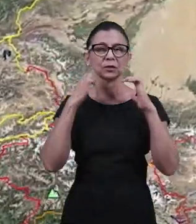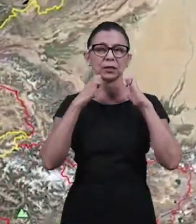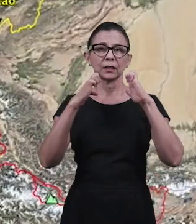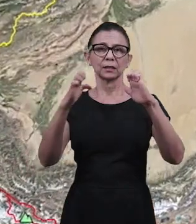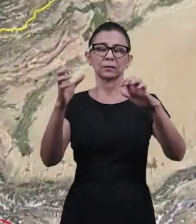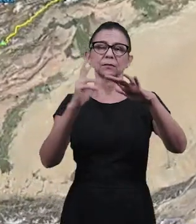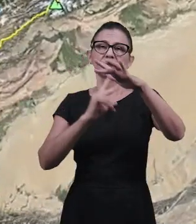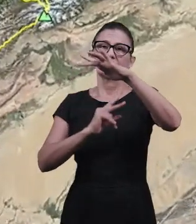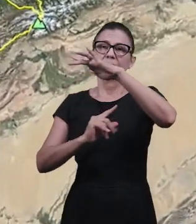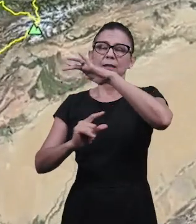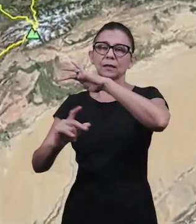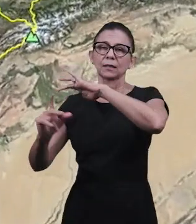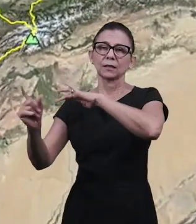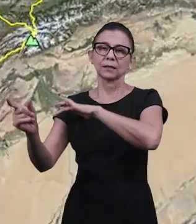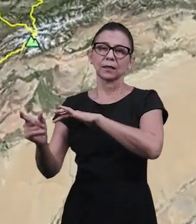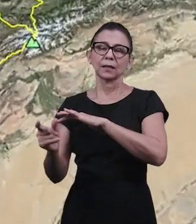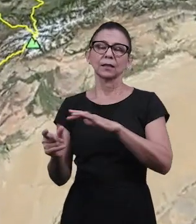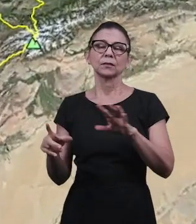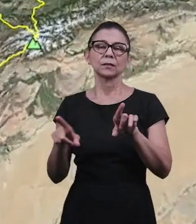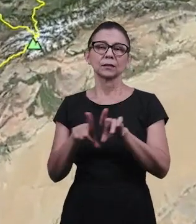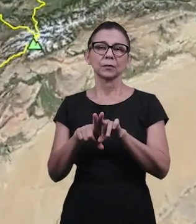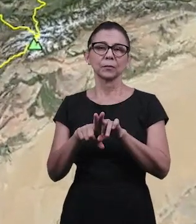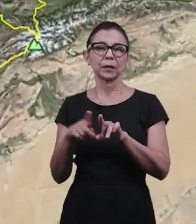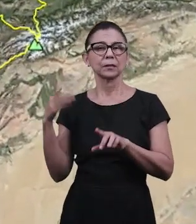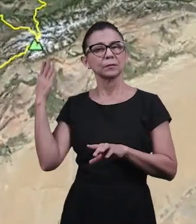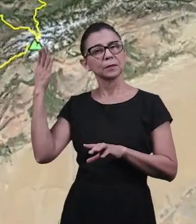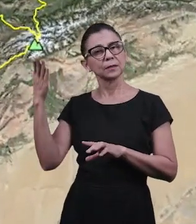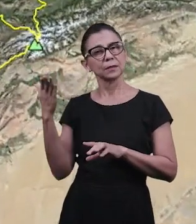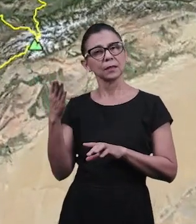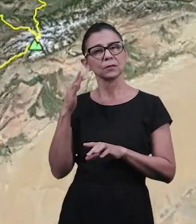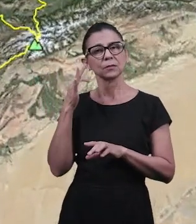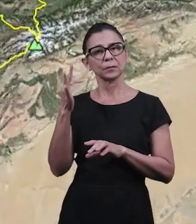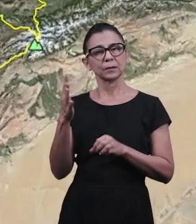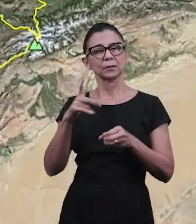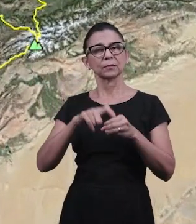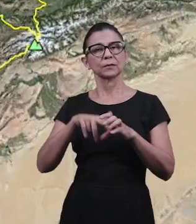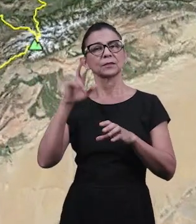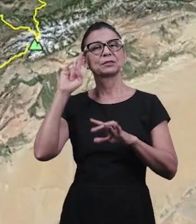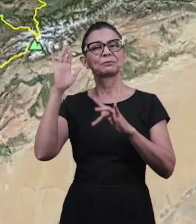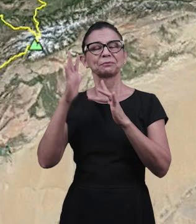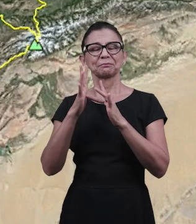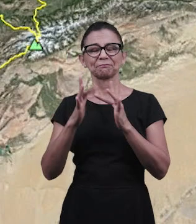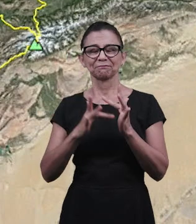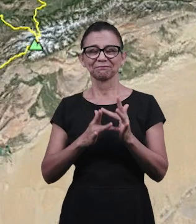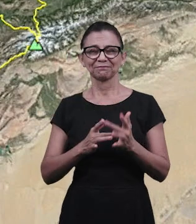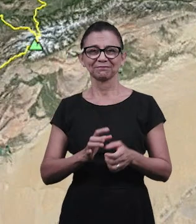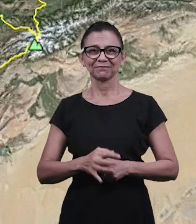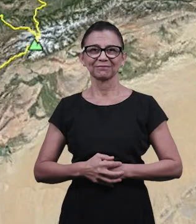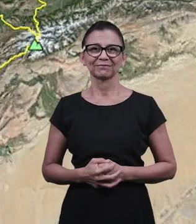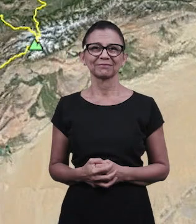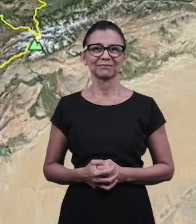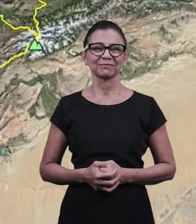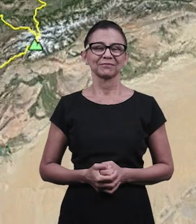par l'évangile éternel et par le message du retour imminent du Seigneur Jésus.